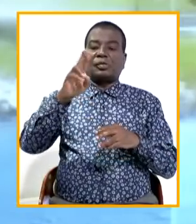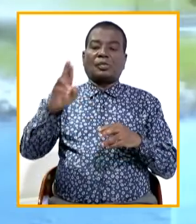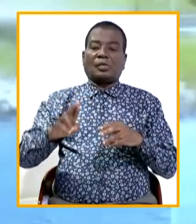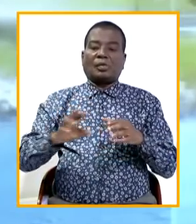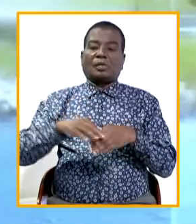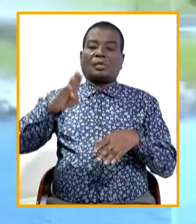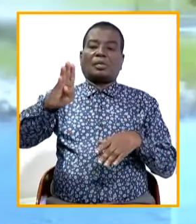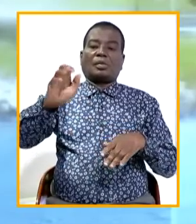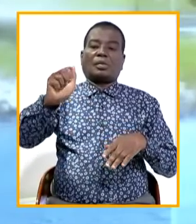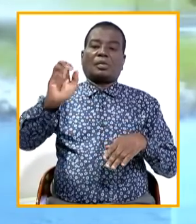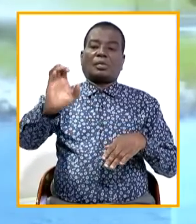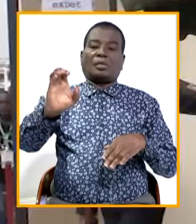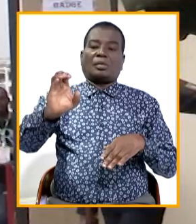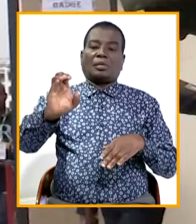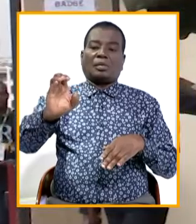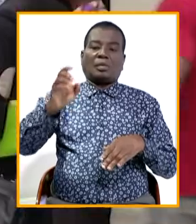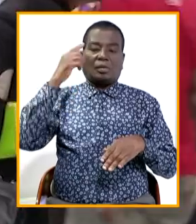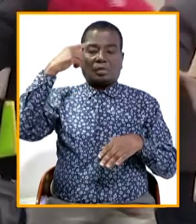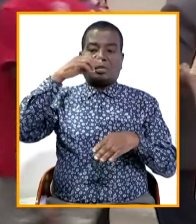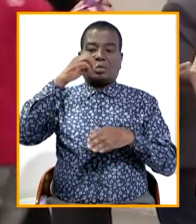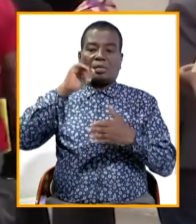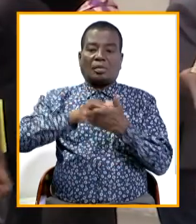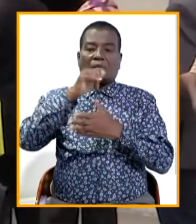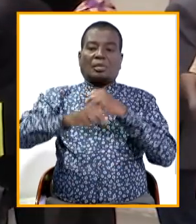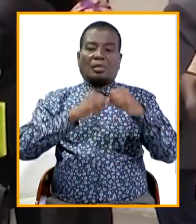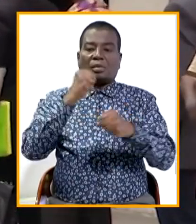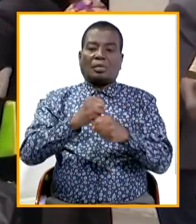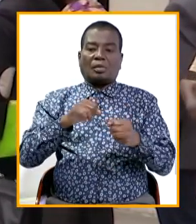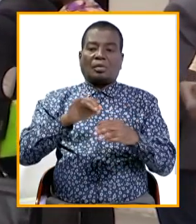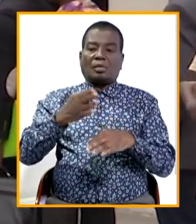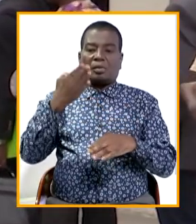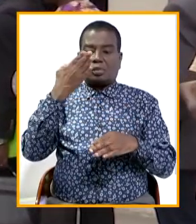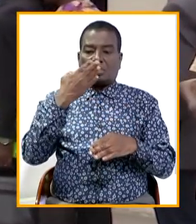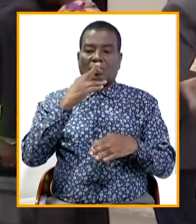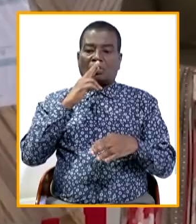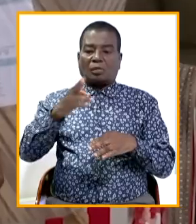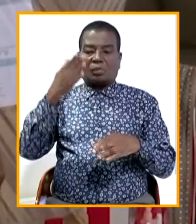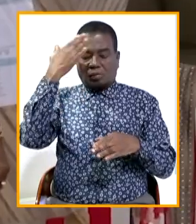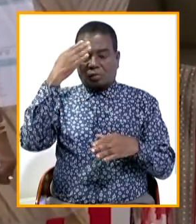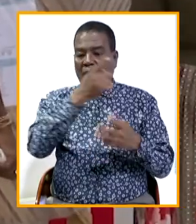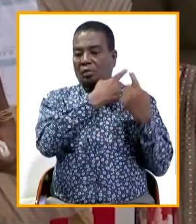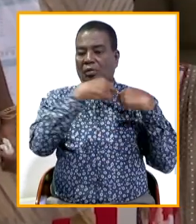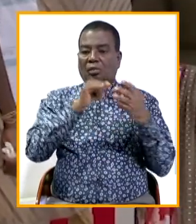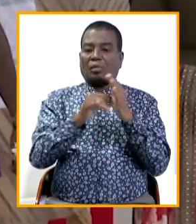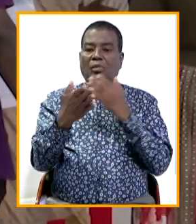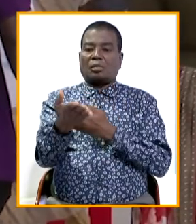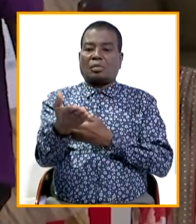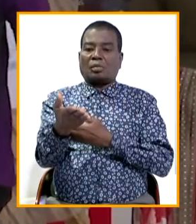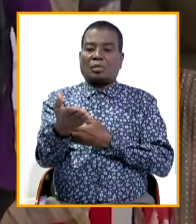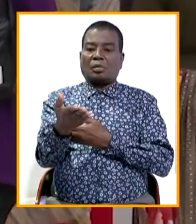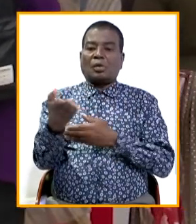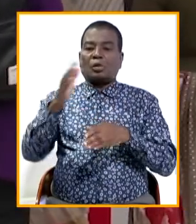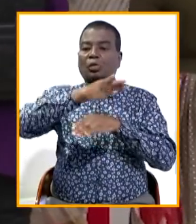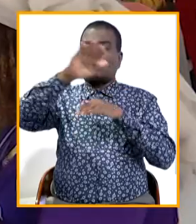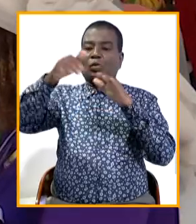du baccalauréat session 2023 sont donc connus depuis ce matin sur l'ensemble du